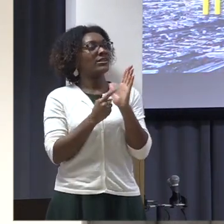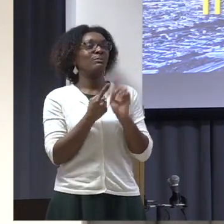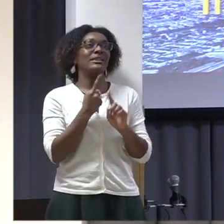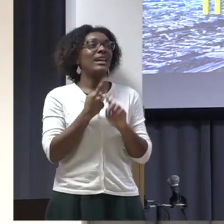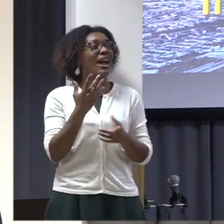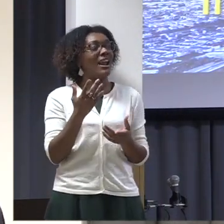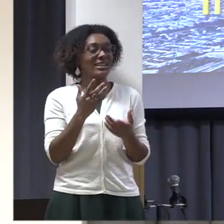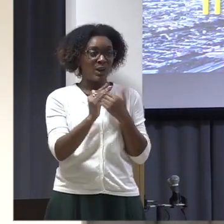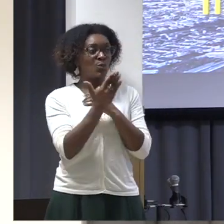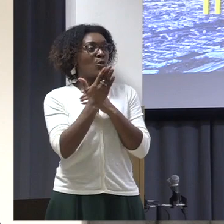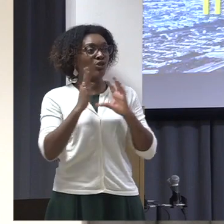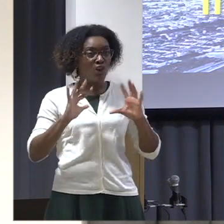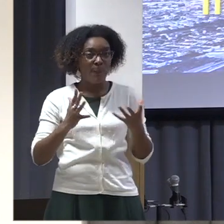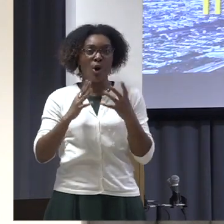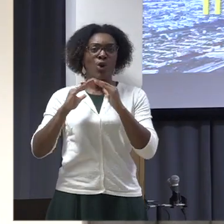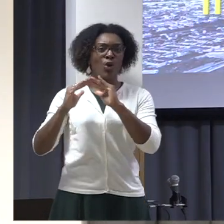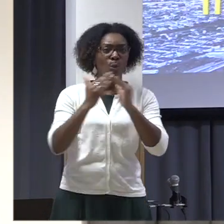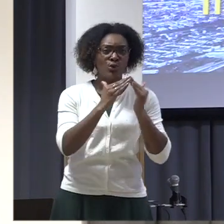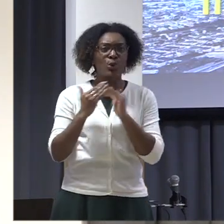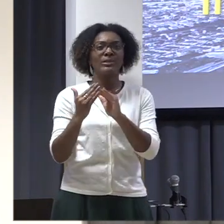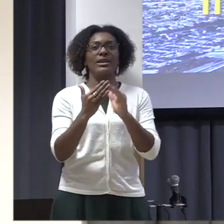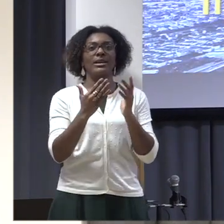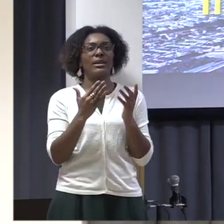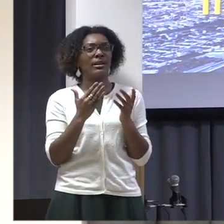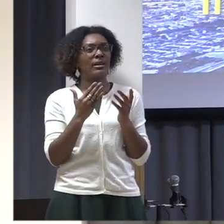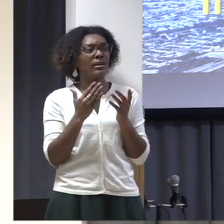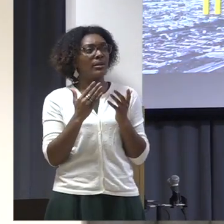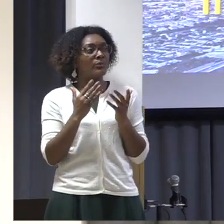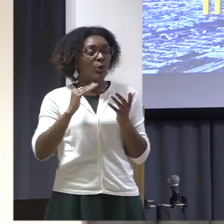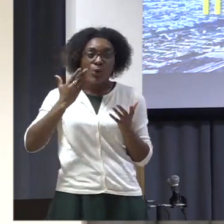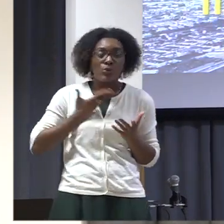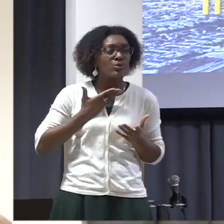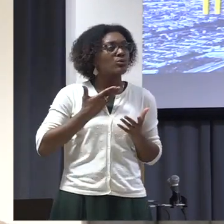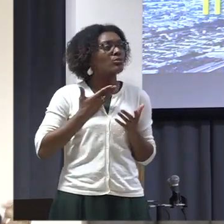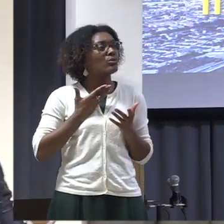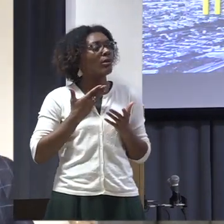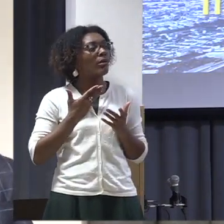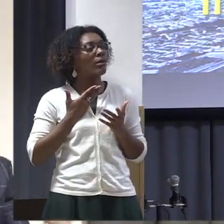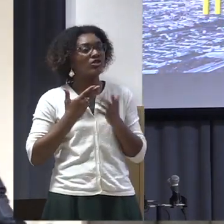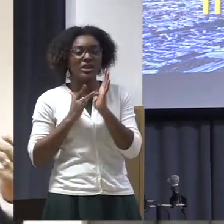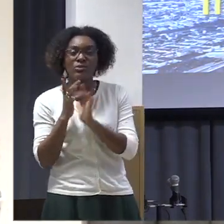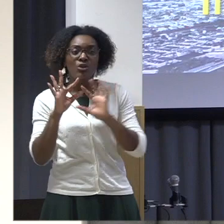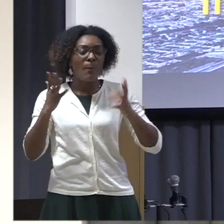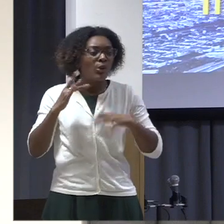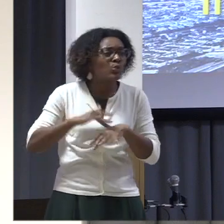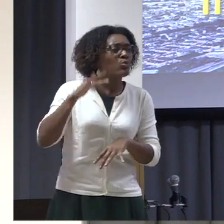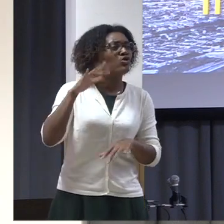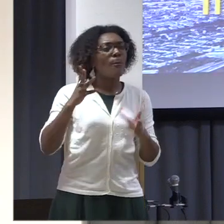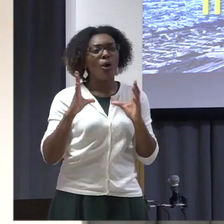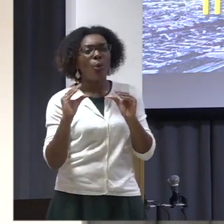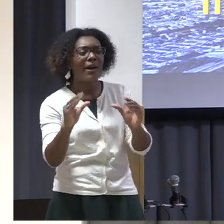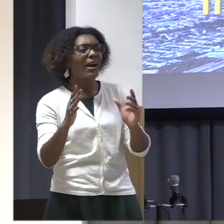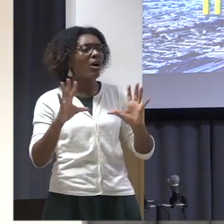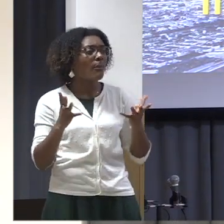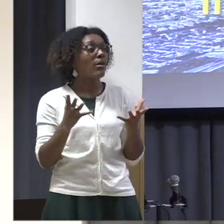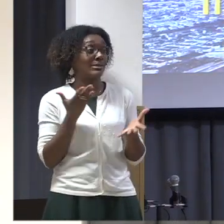montre comment la communauté première a reçu le message et comment il a vécu là il a hélas traduit